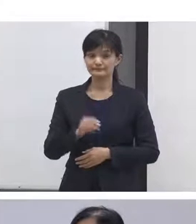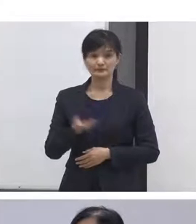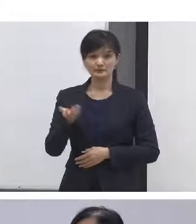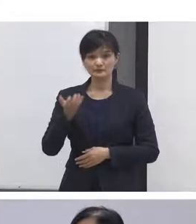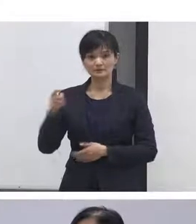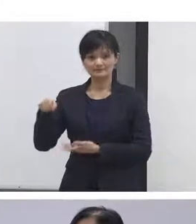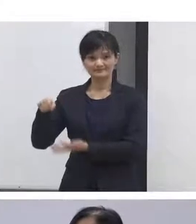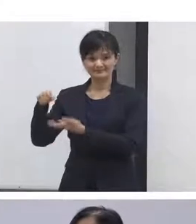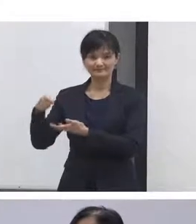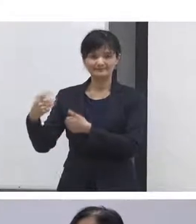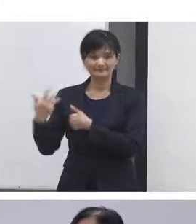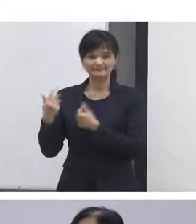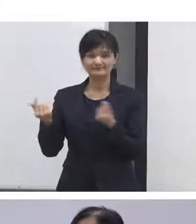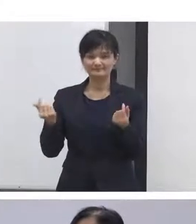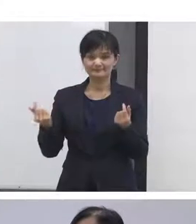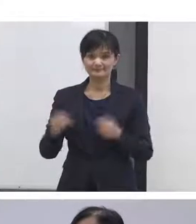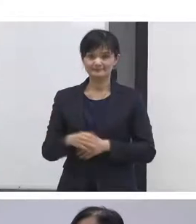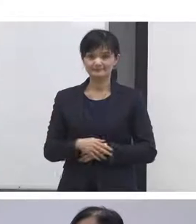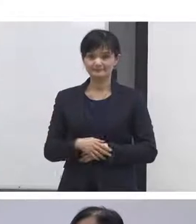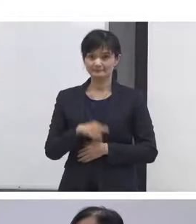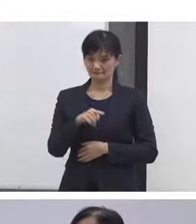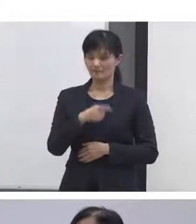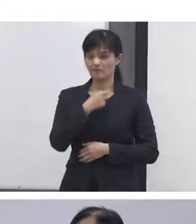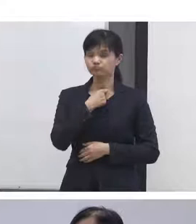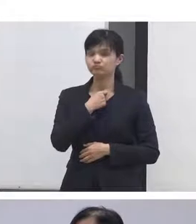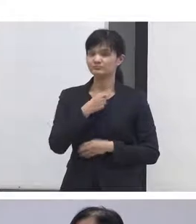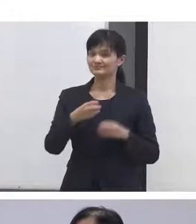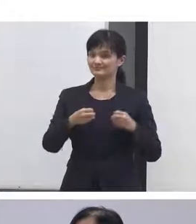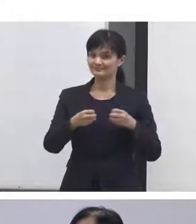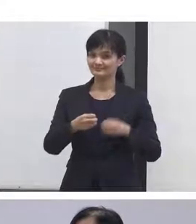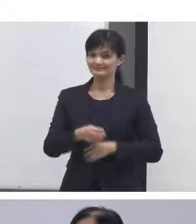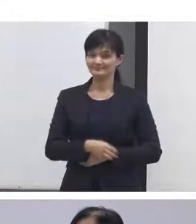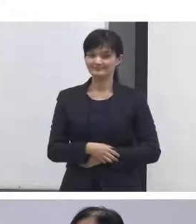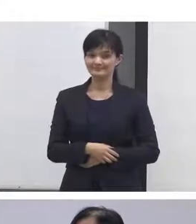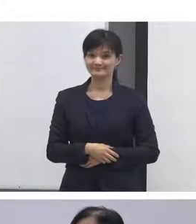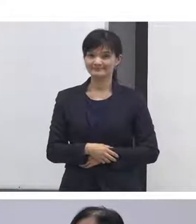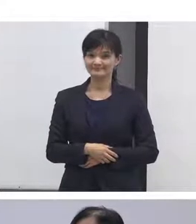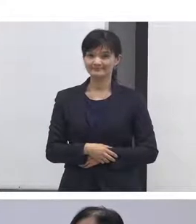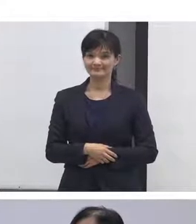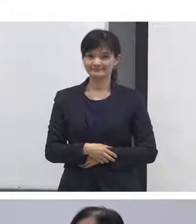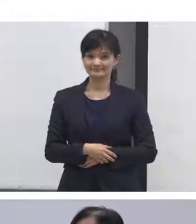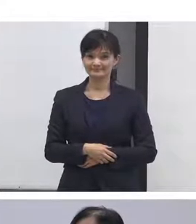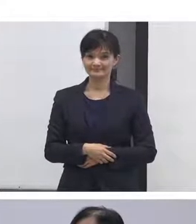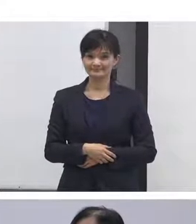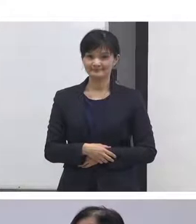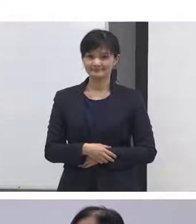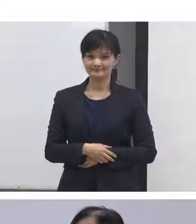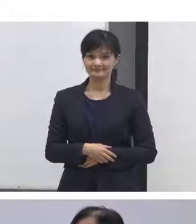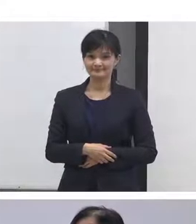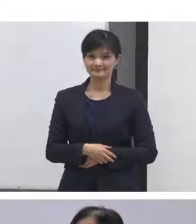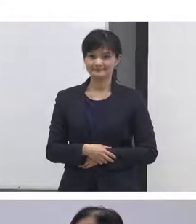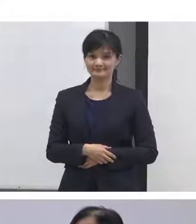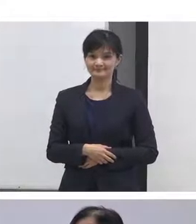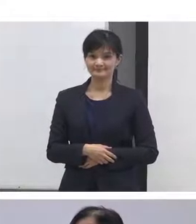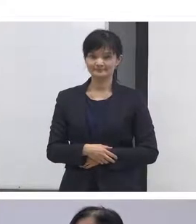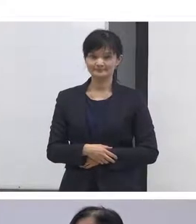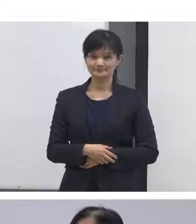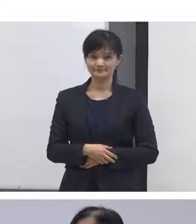有点像，但是这一题还是应该要讨论一下啊。对，坚持没有代表权利真空被别人代